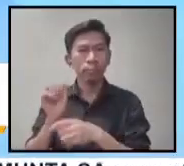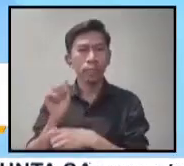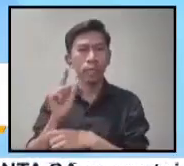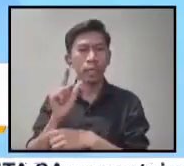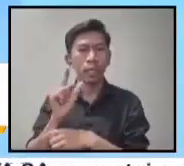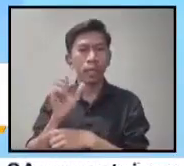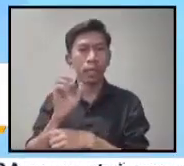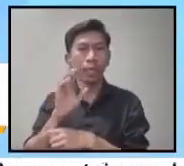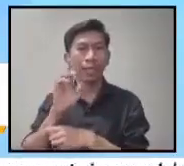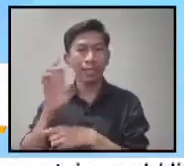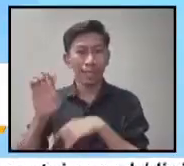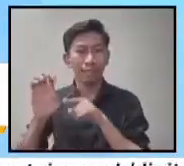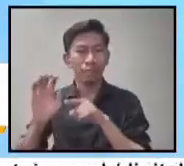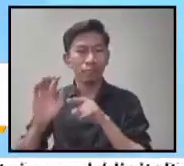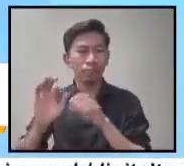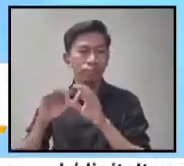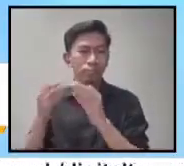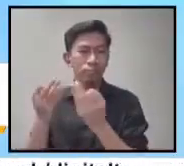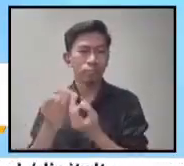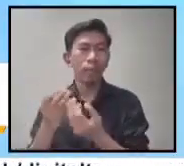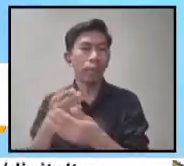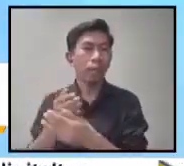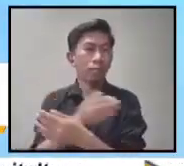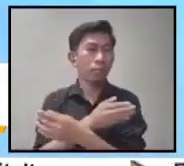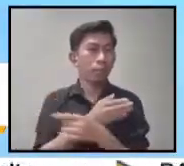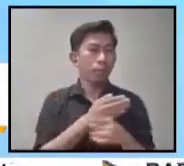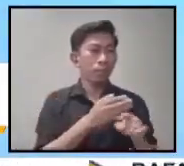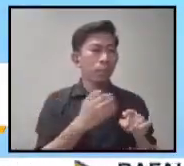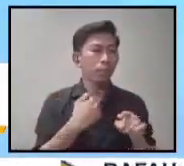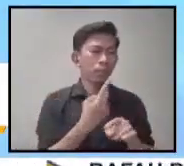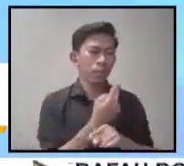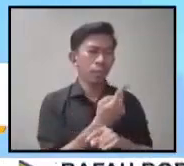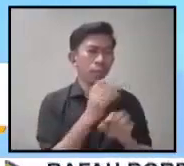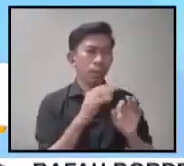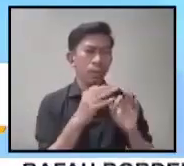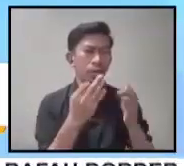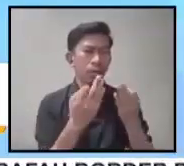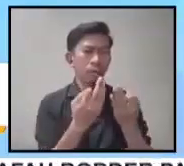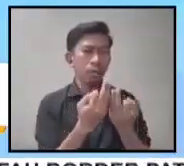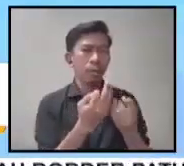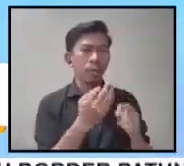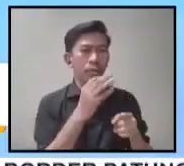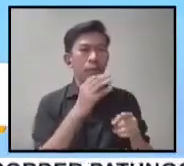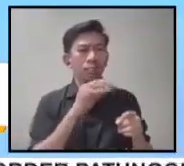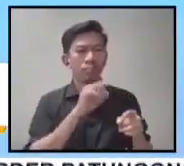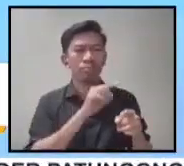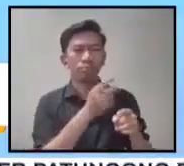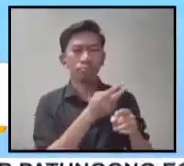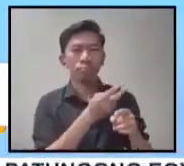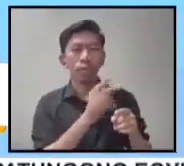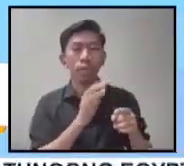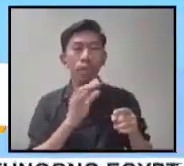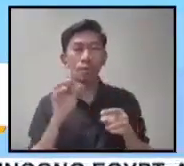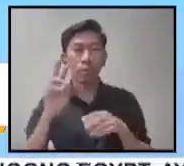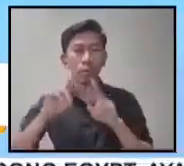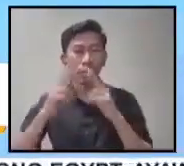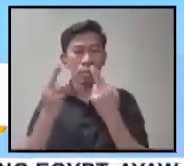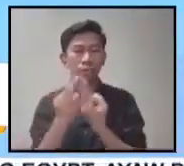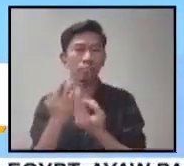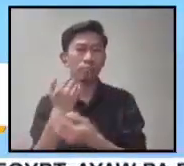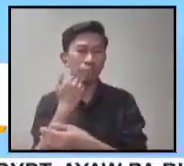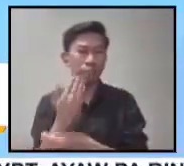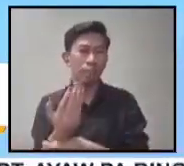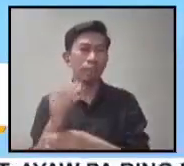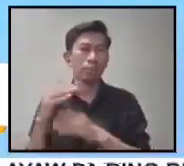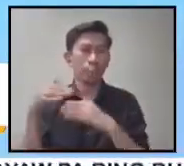na ni President Marcos ang pamilya ng dalawang Pilipino na nauna ng kinumpirmang namatay sa gera. Samantala, iniulat ng iba't ibang